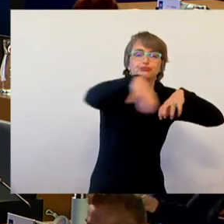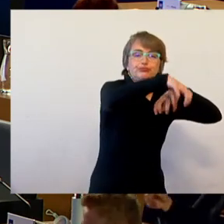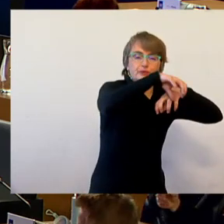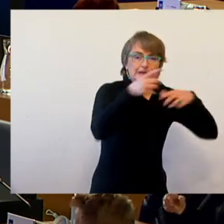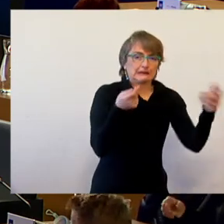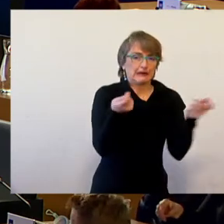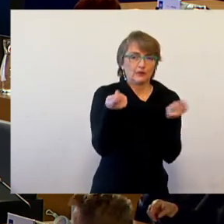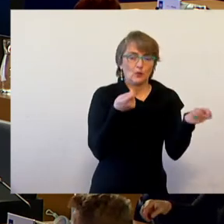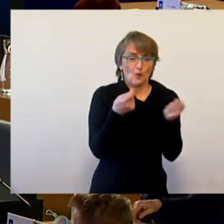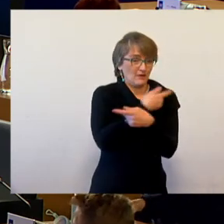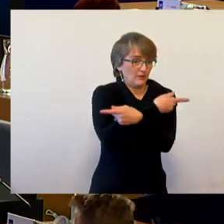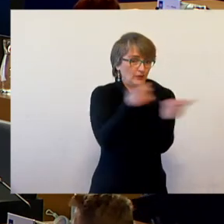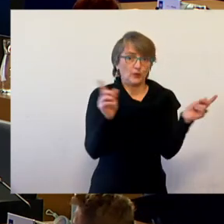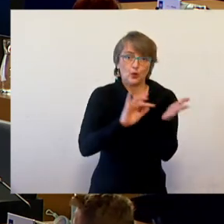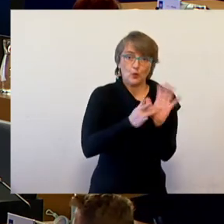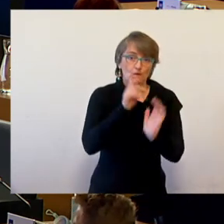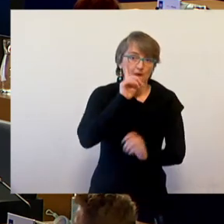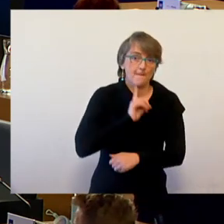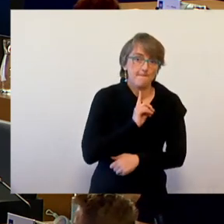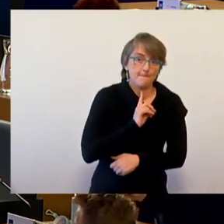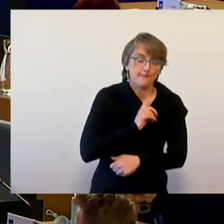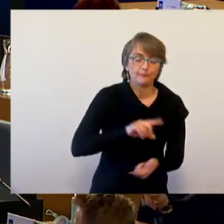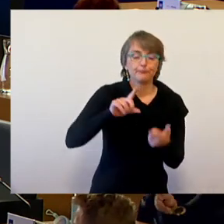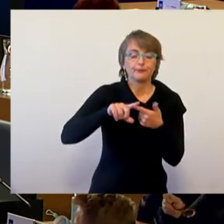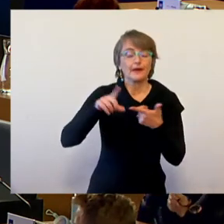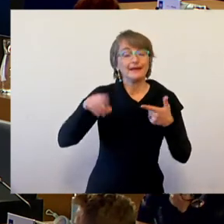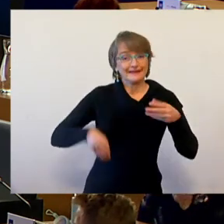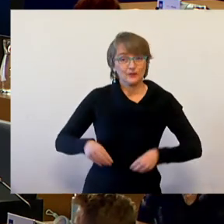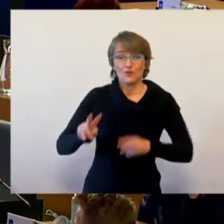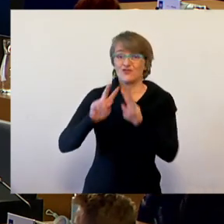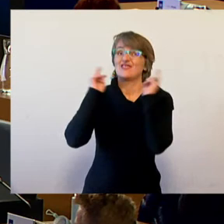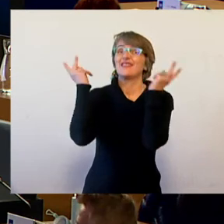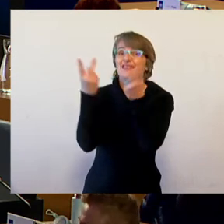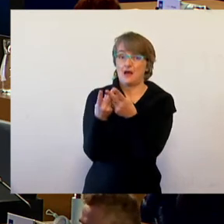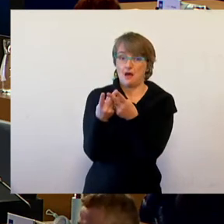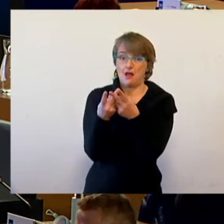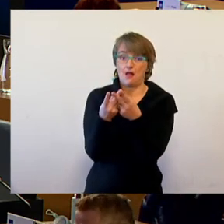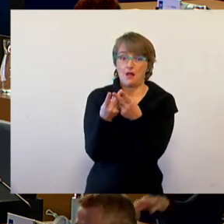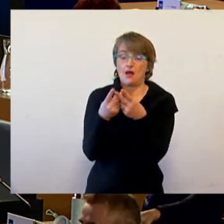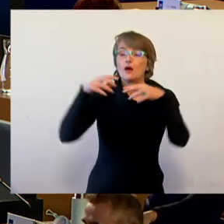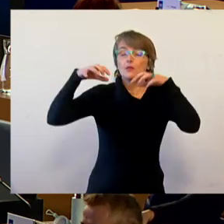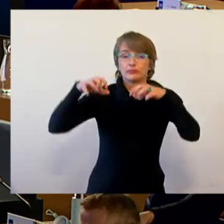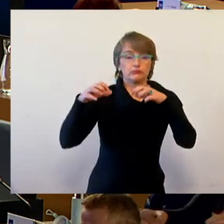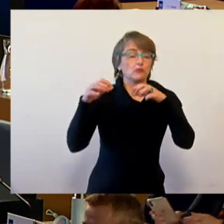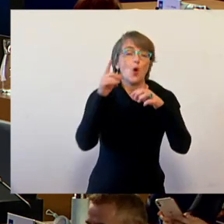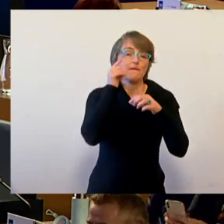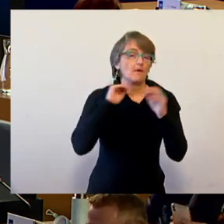femmes. Sur la direction générale, nous sommes à parité parfaite.